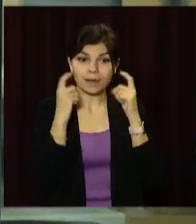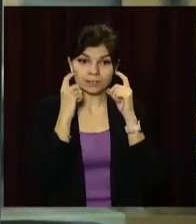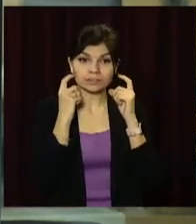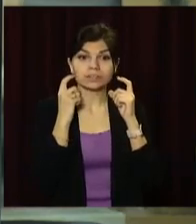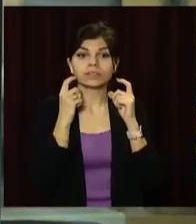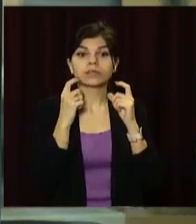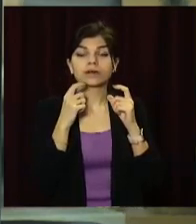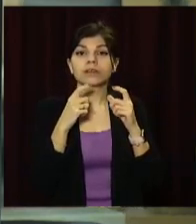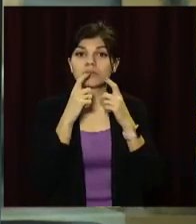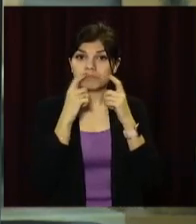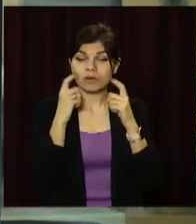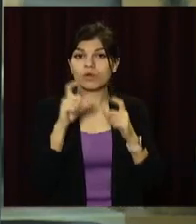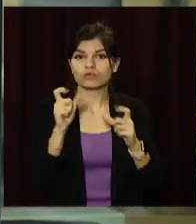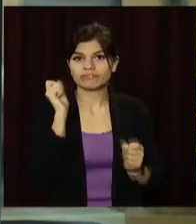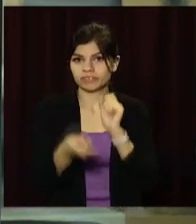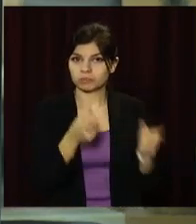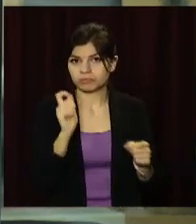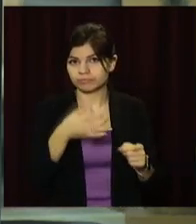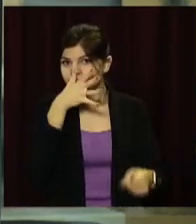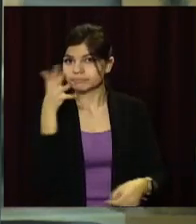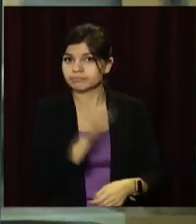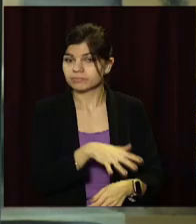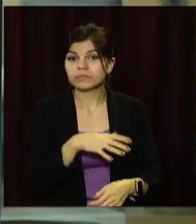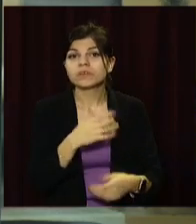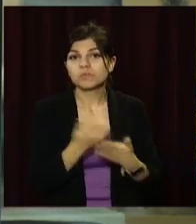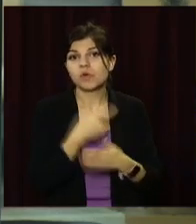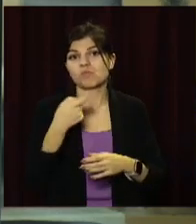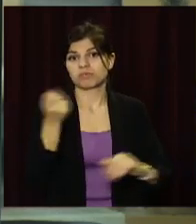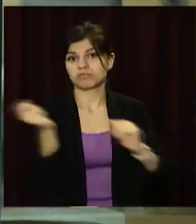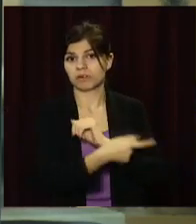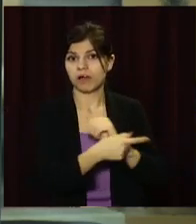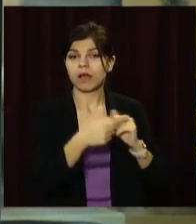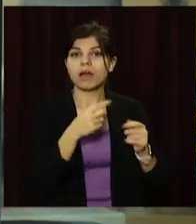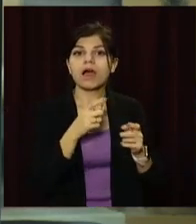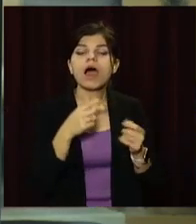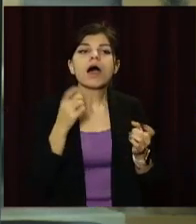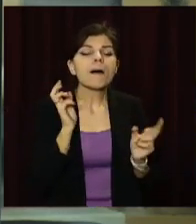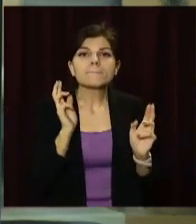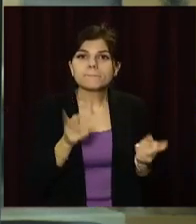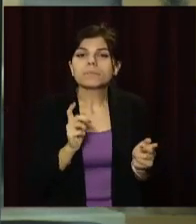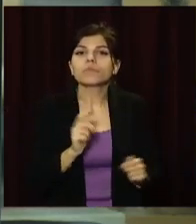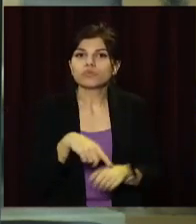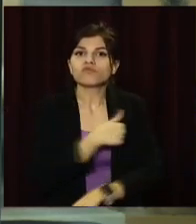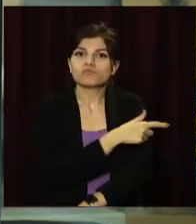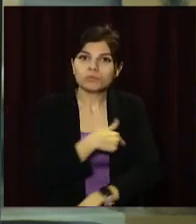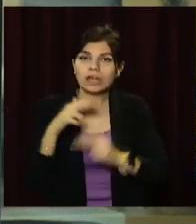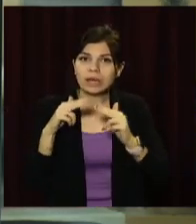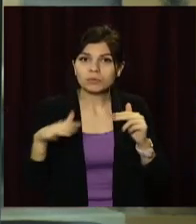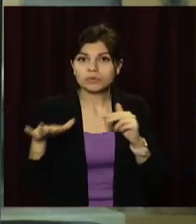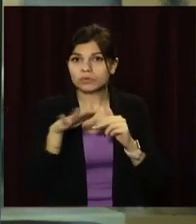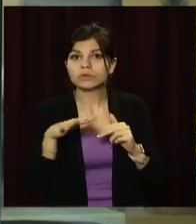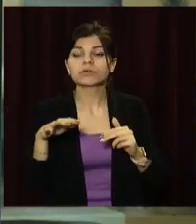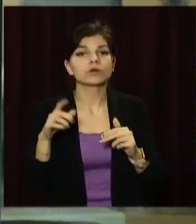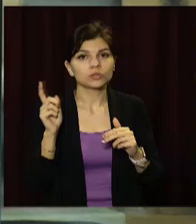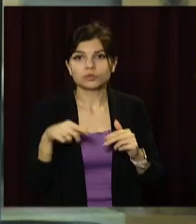одно потраплять на загальний смітник. Проблеми з утилізацією і в лікарнях. Дніпровські медзаклади, які ми просили, не наважилися показати, як це в